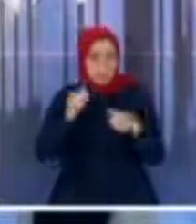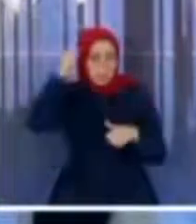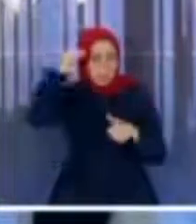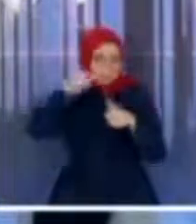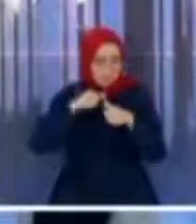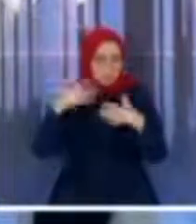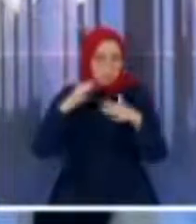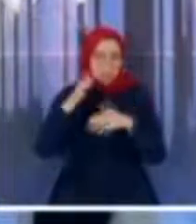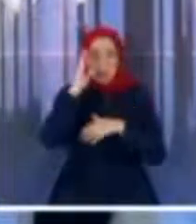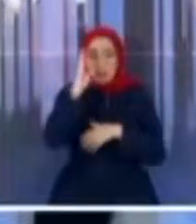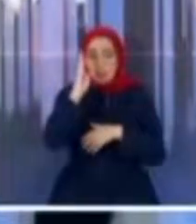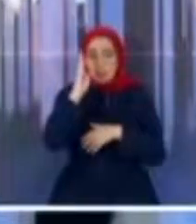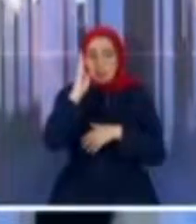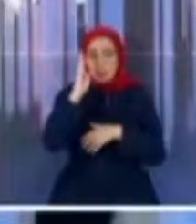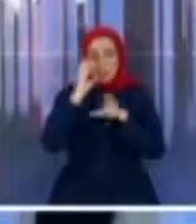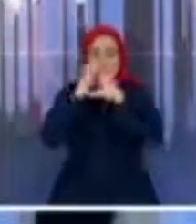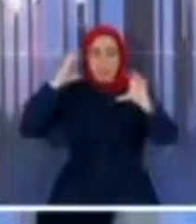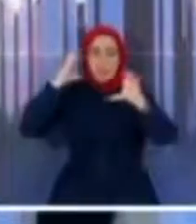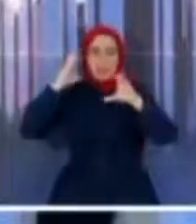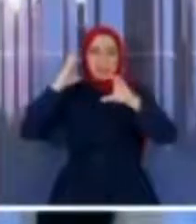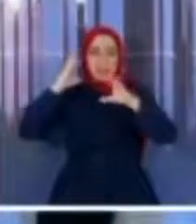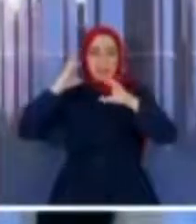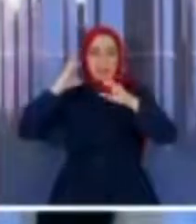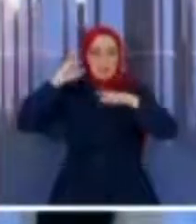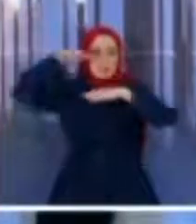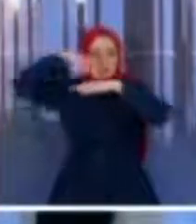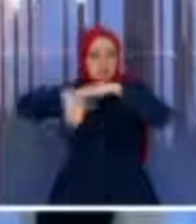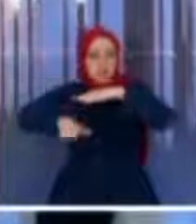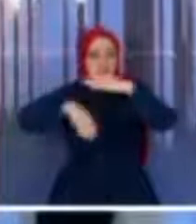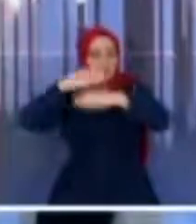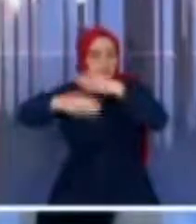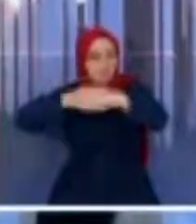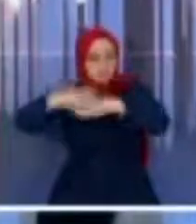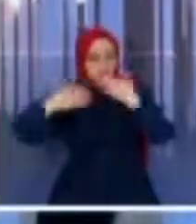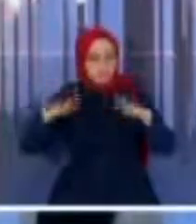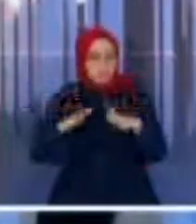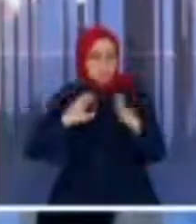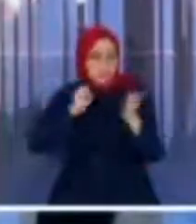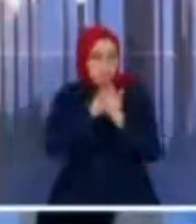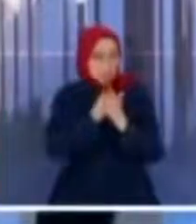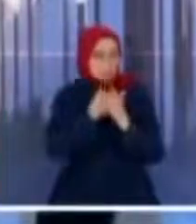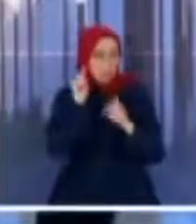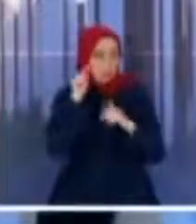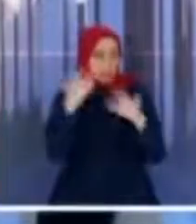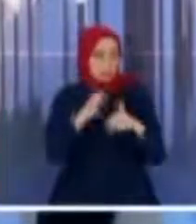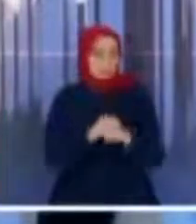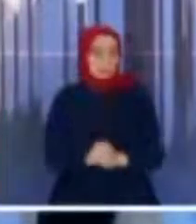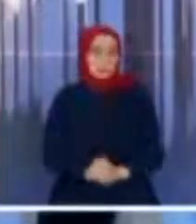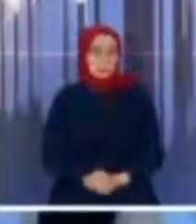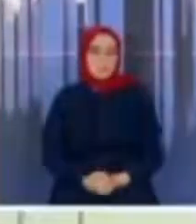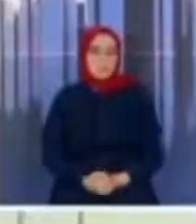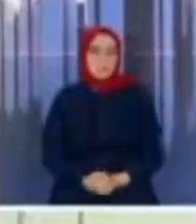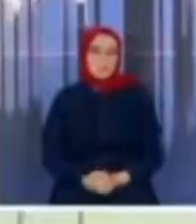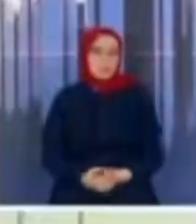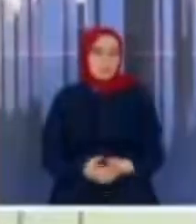كانت منطلق في حديثهم في المبادره السابقه، لكن زاد مش كان حوادث الطرقات، علي تنجم انت تجاوب. اكيد مش